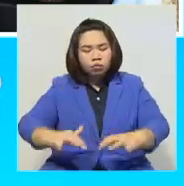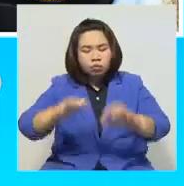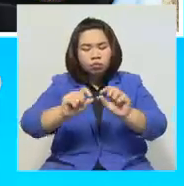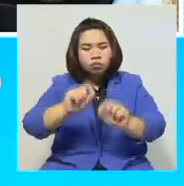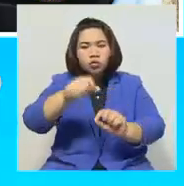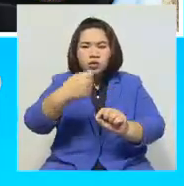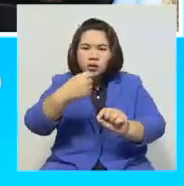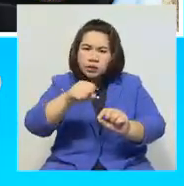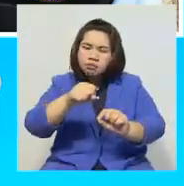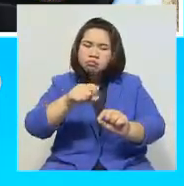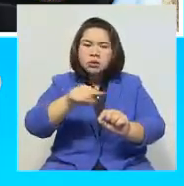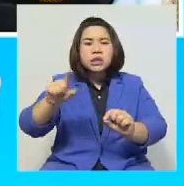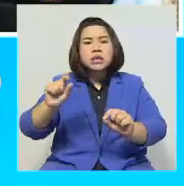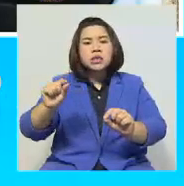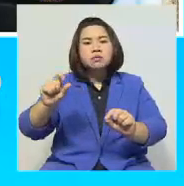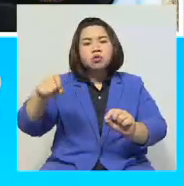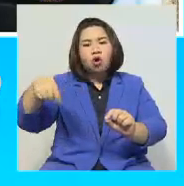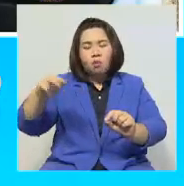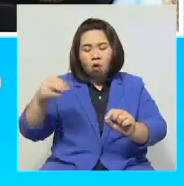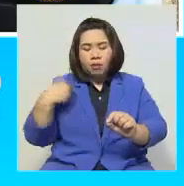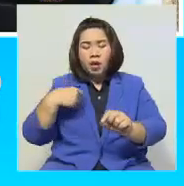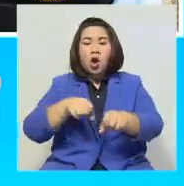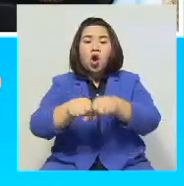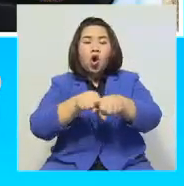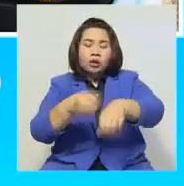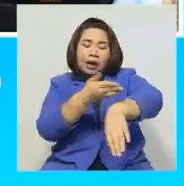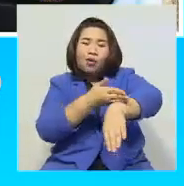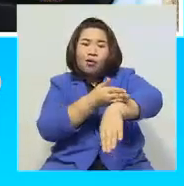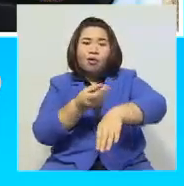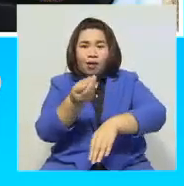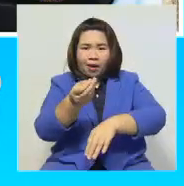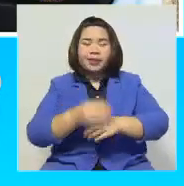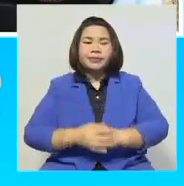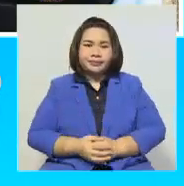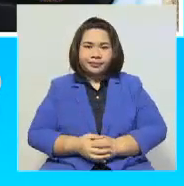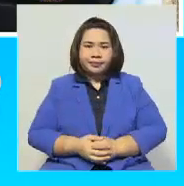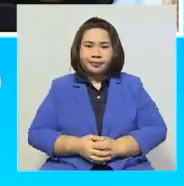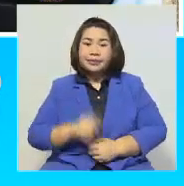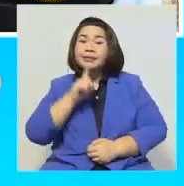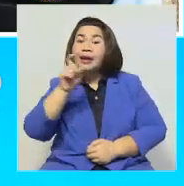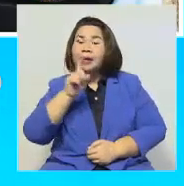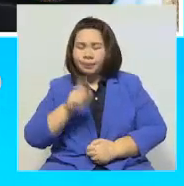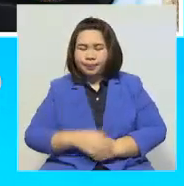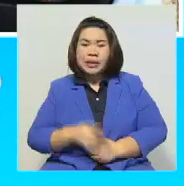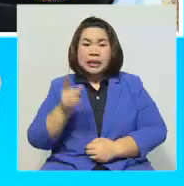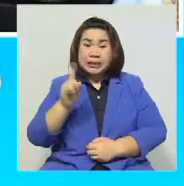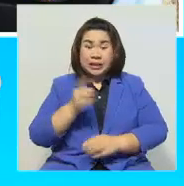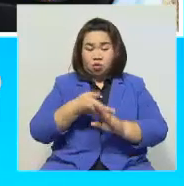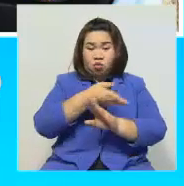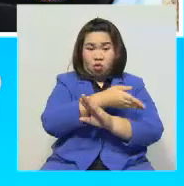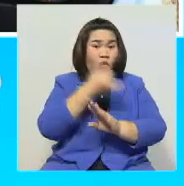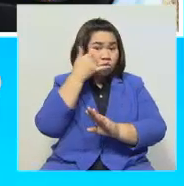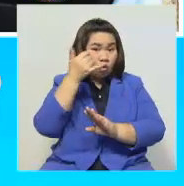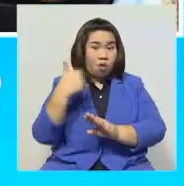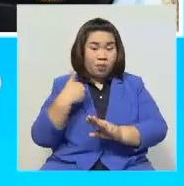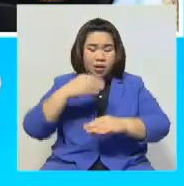ก็มอบรองเท้าบูทให้นะครับ ค่ะนายอำเภอคะก่อนเข้ารายการได้คุยกับนายอำเภอเห็นบอกว่ากระสอบทรายที่เรากั้นเอ